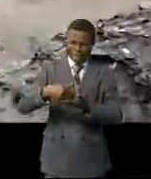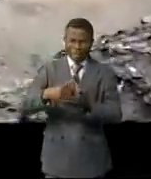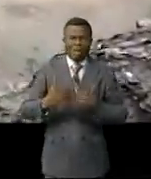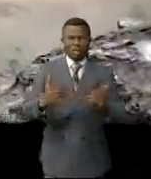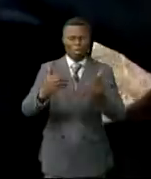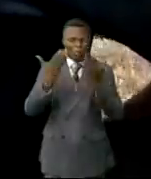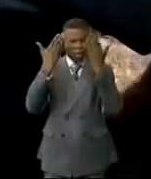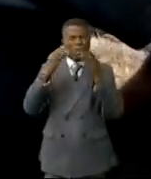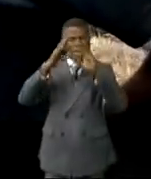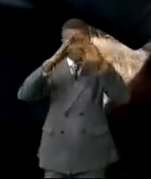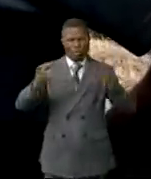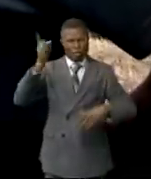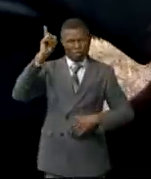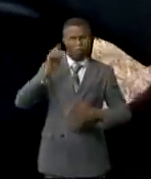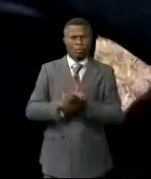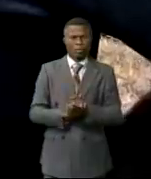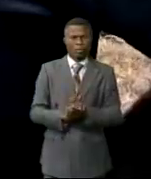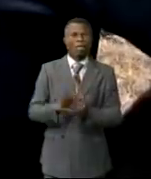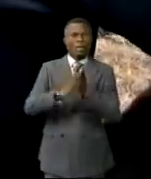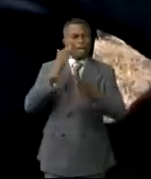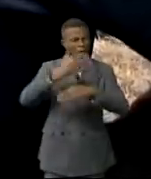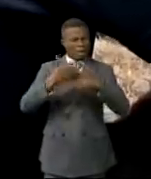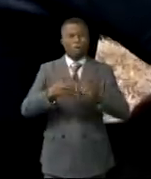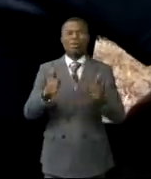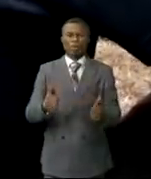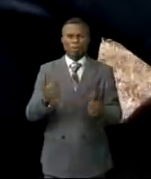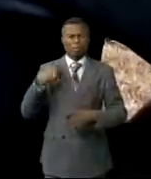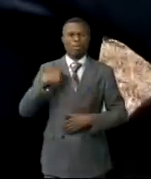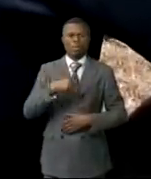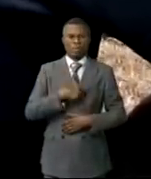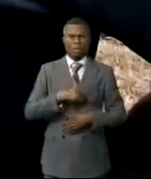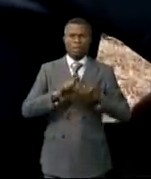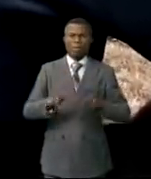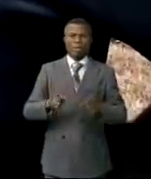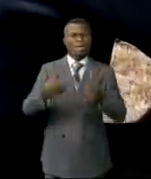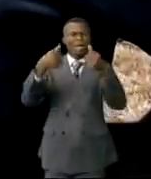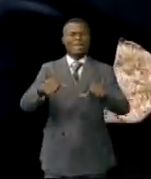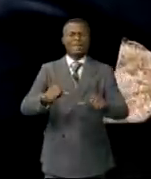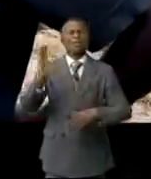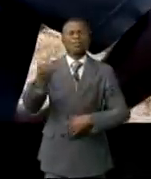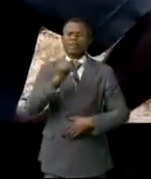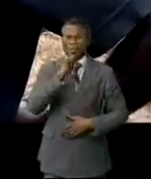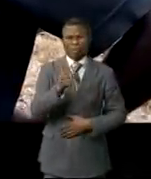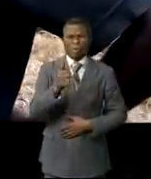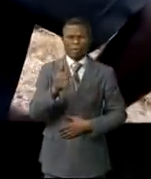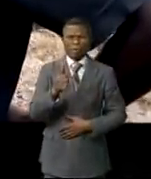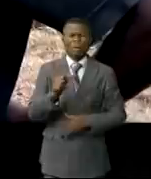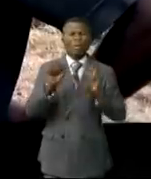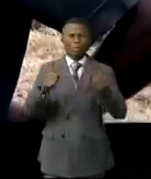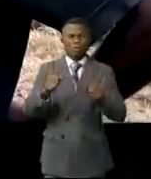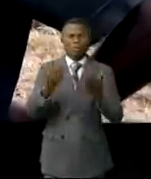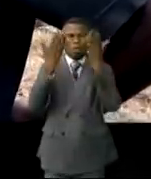en comble. Les hommes redeviennent habitables, sinon ça ne va pas ici, les conditions ne sont pas bonnes. Ça sera mieux que les